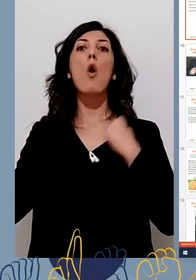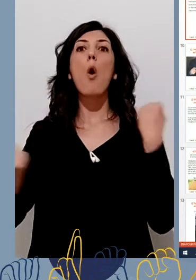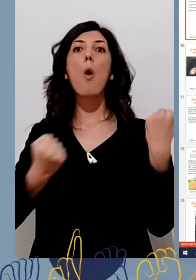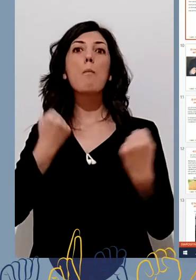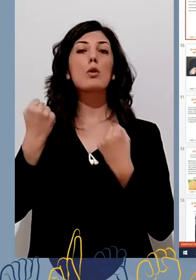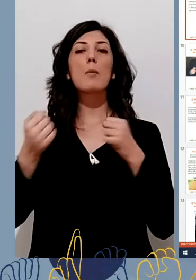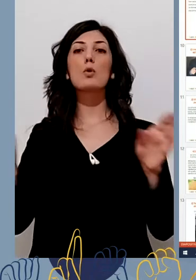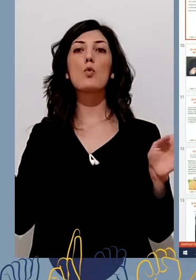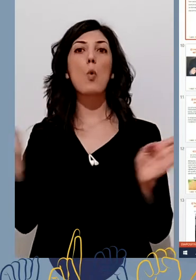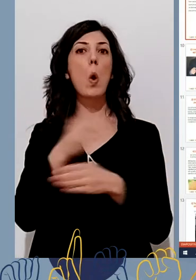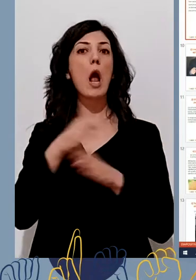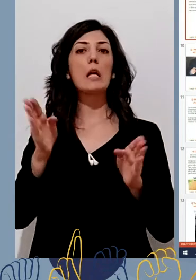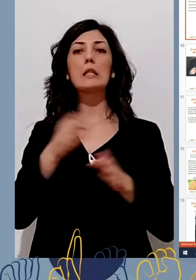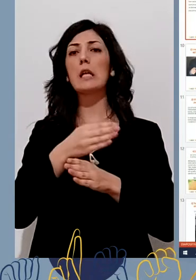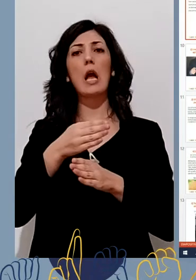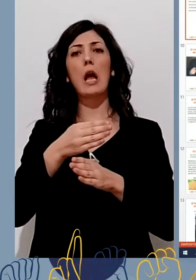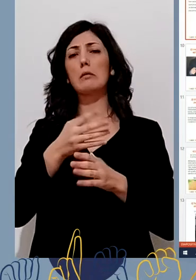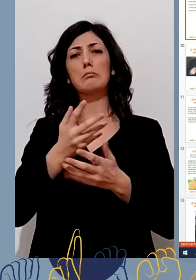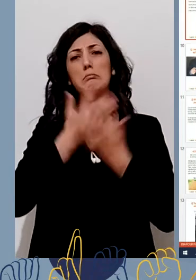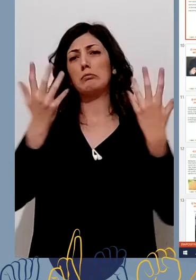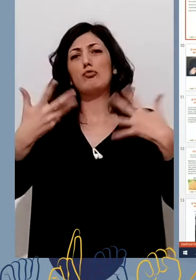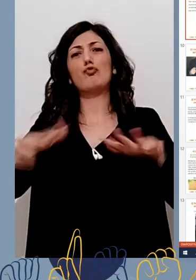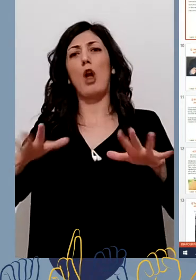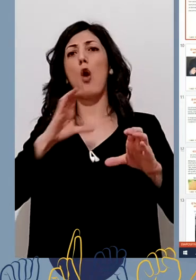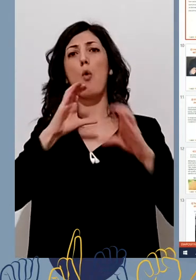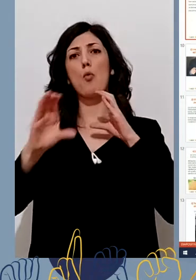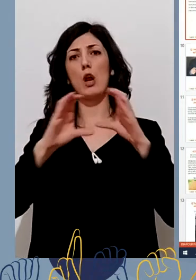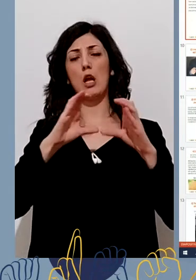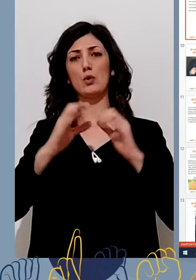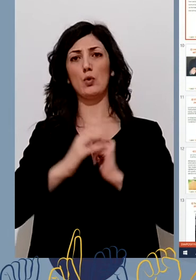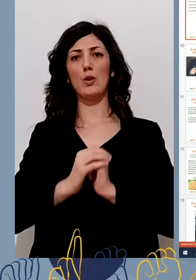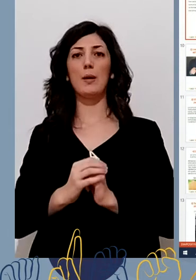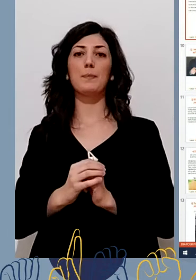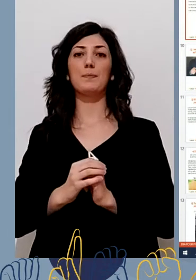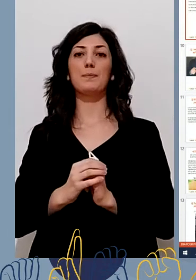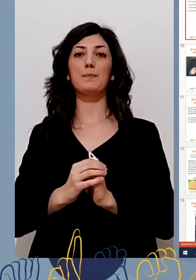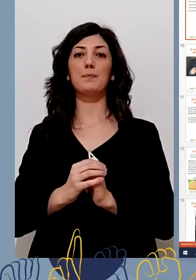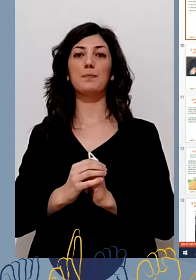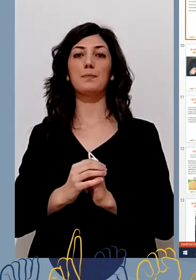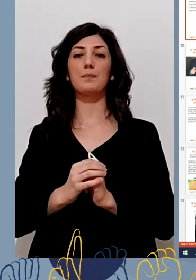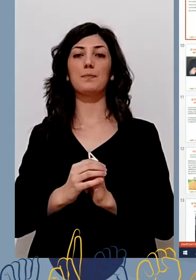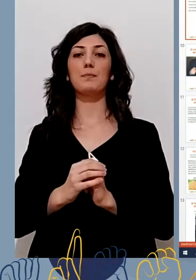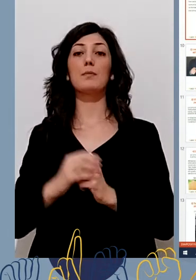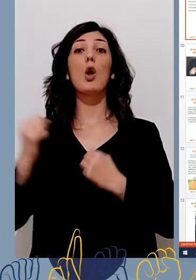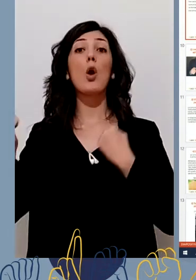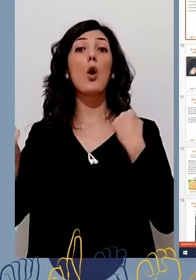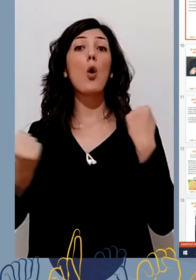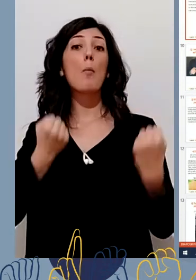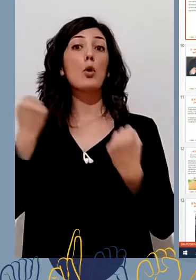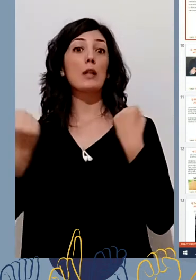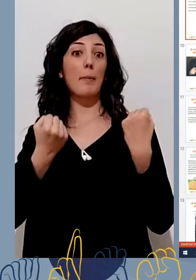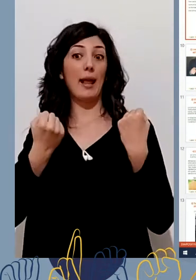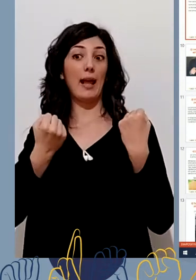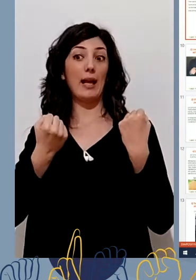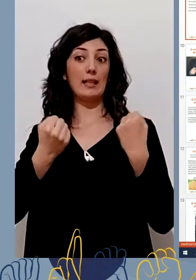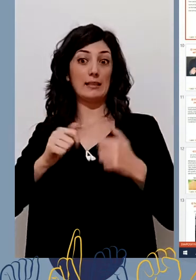è comunque una comunicazione. Non potendo non avere comportamenti, scusate il gioco di parole, è